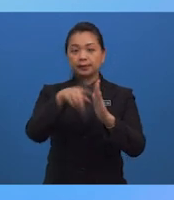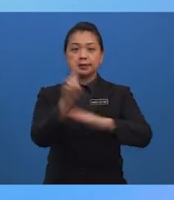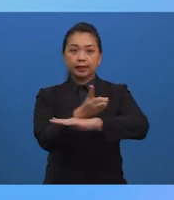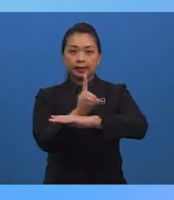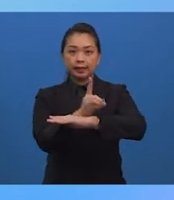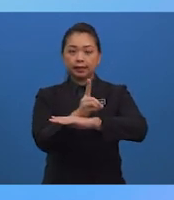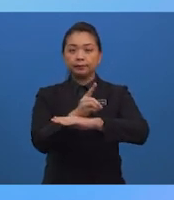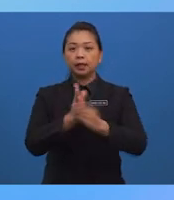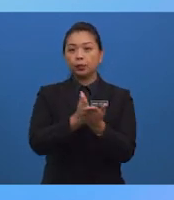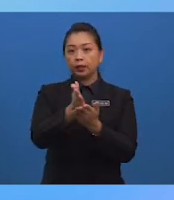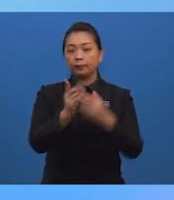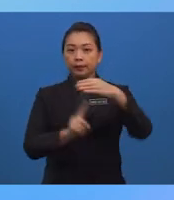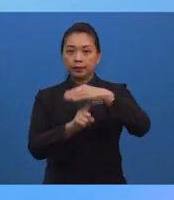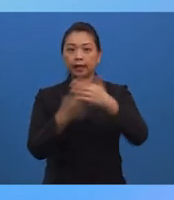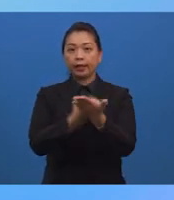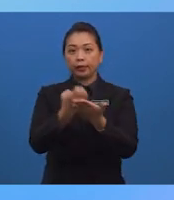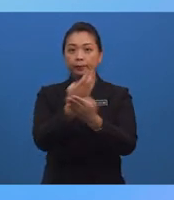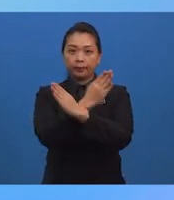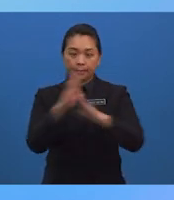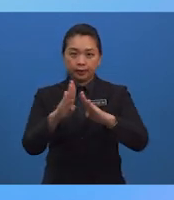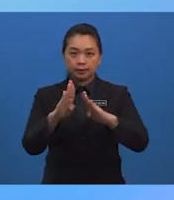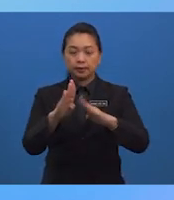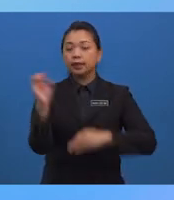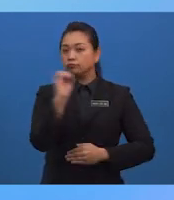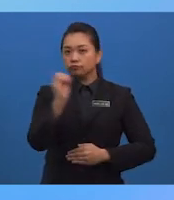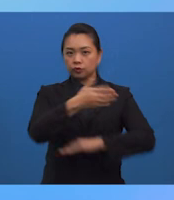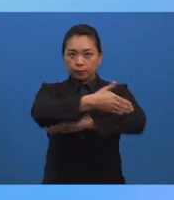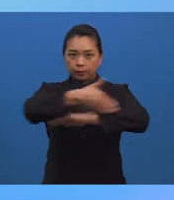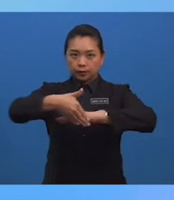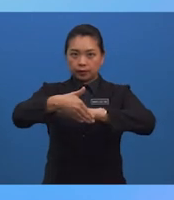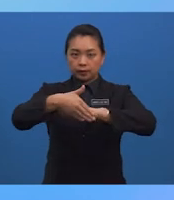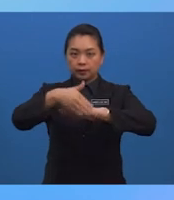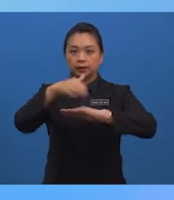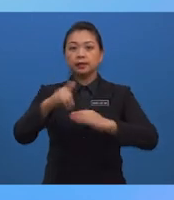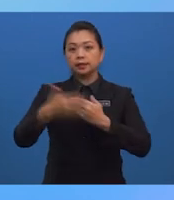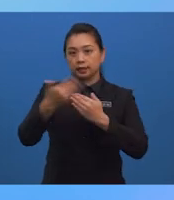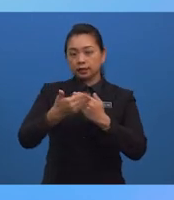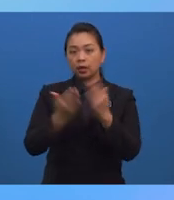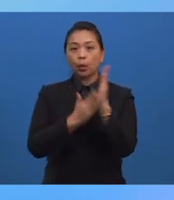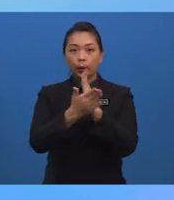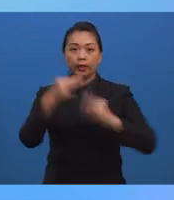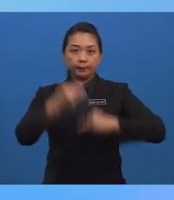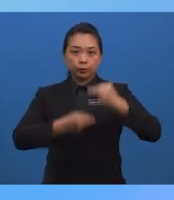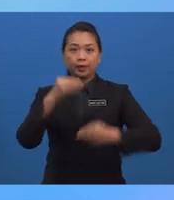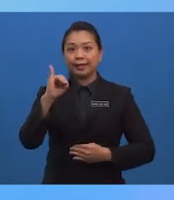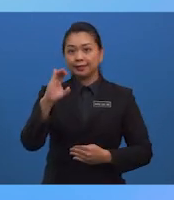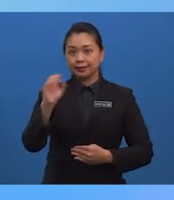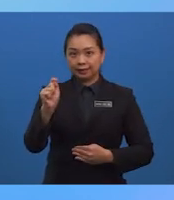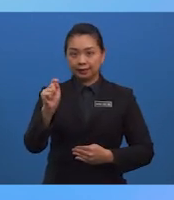ekonomi bebas tanpa sepadan yang dipermudah oleh kemajuan ICT.